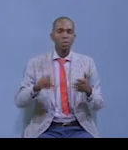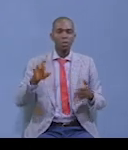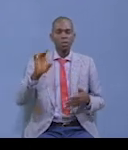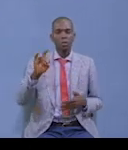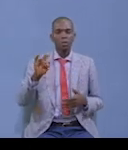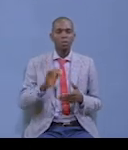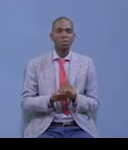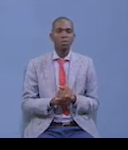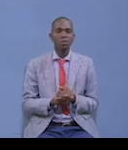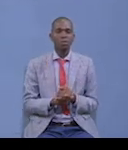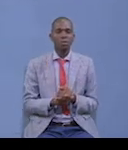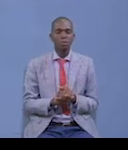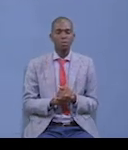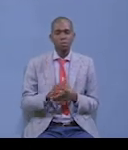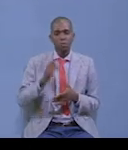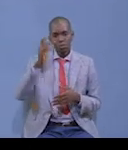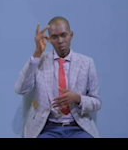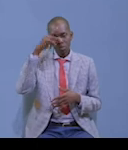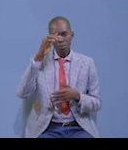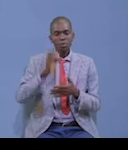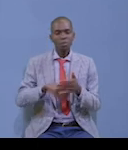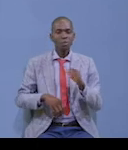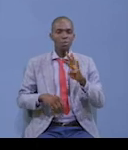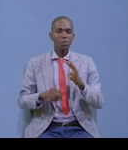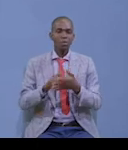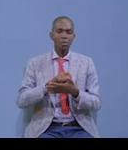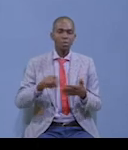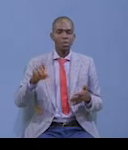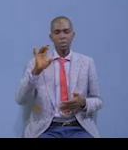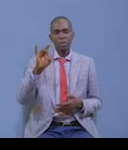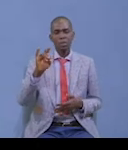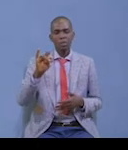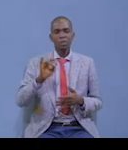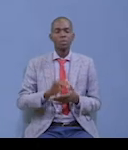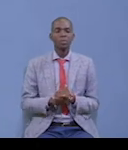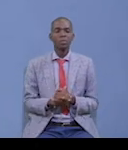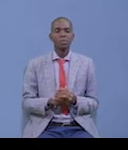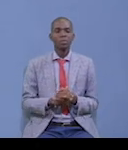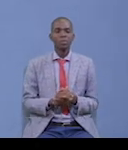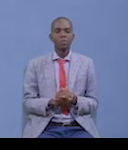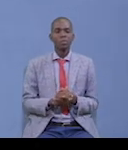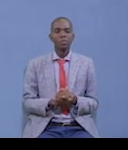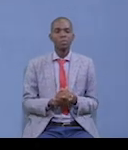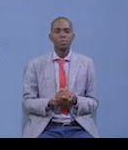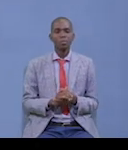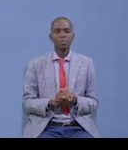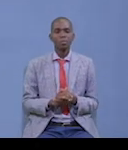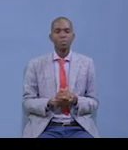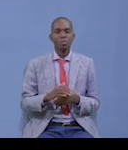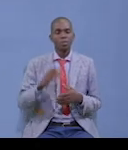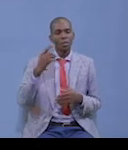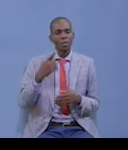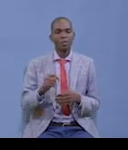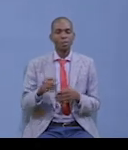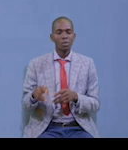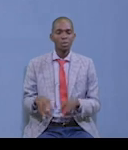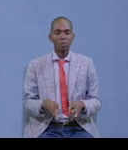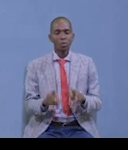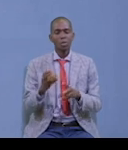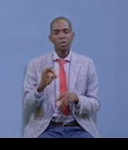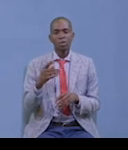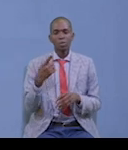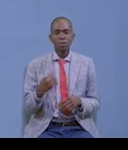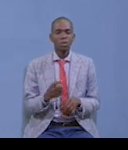వచనం. Proverbs chapter 4 verse 18. సామెతల గ్రంథము 4:18. But the path of the just is as